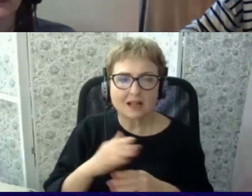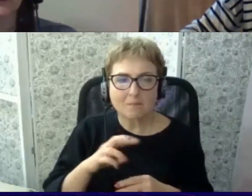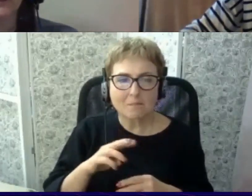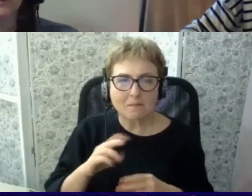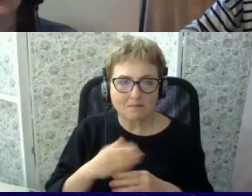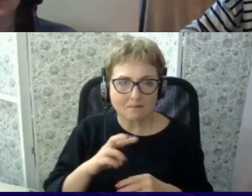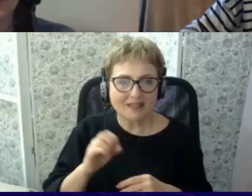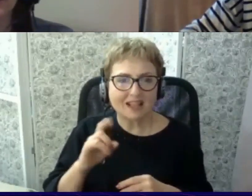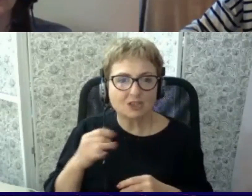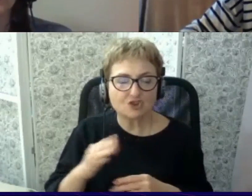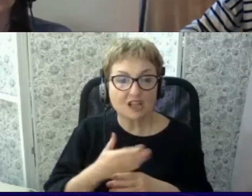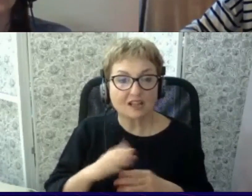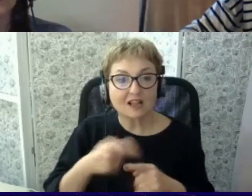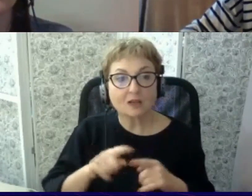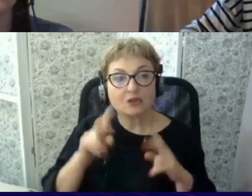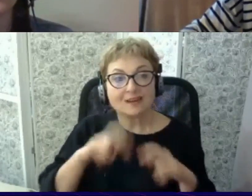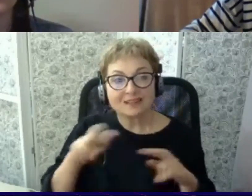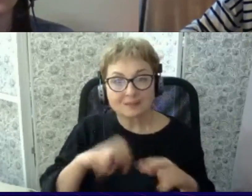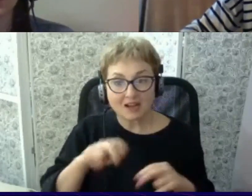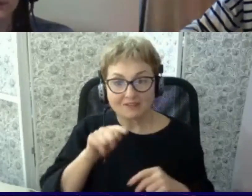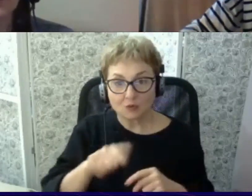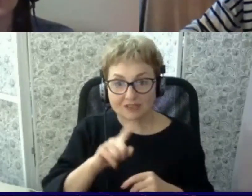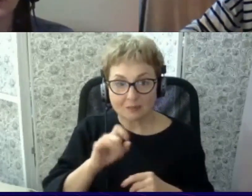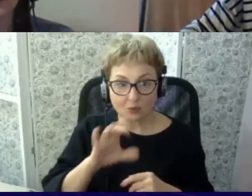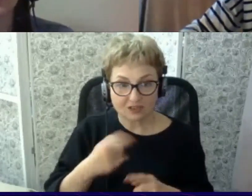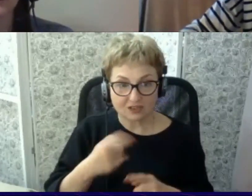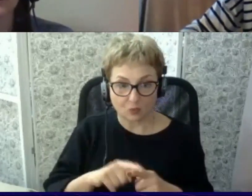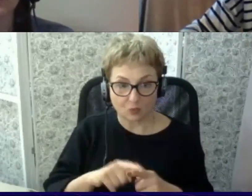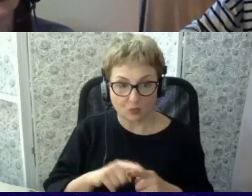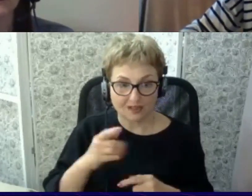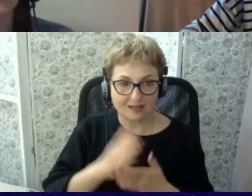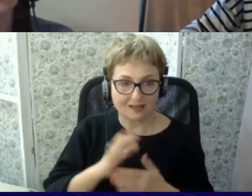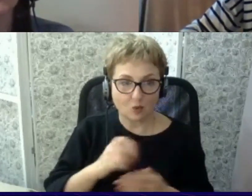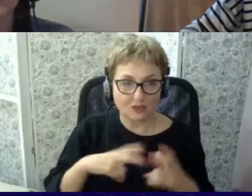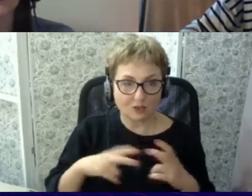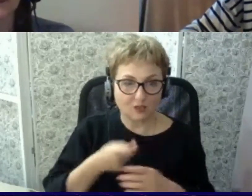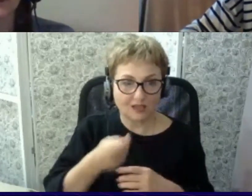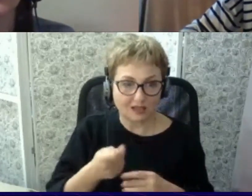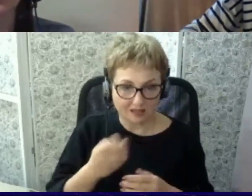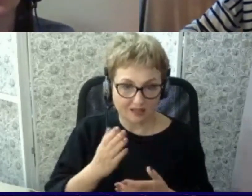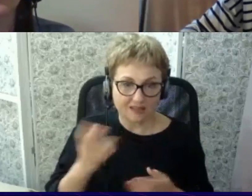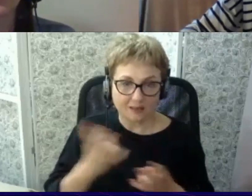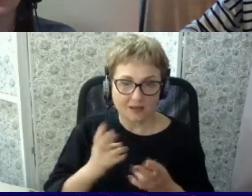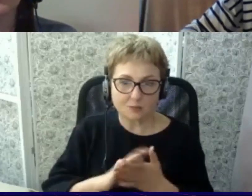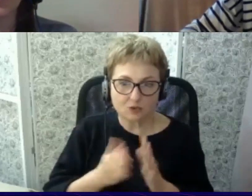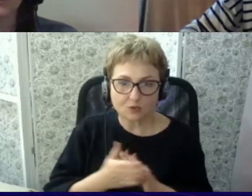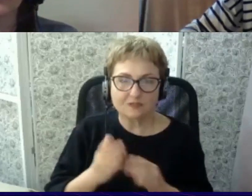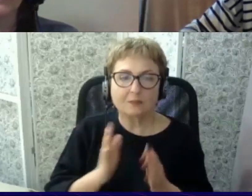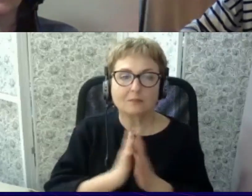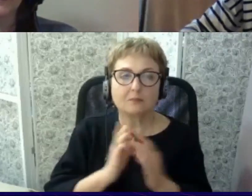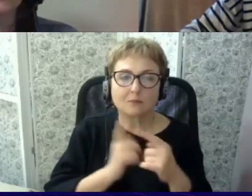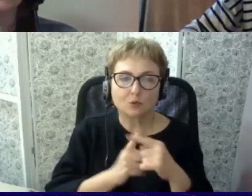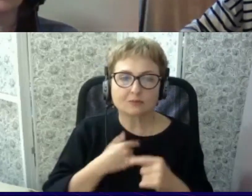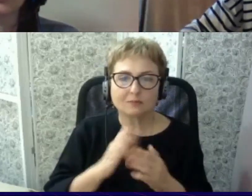методического отдела, который, рассмотрев тот запрос, который есть от студента, да, те необходимые условия, плюс мы